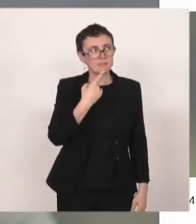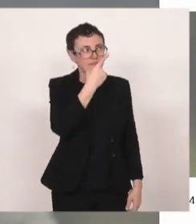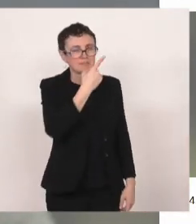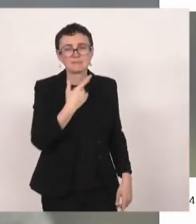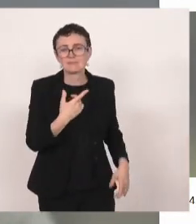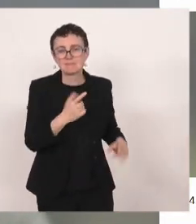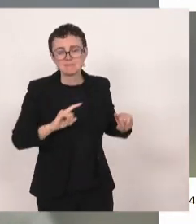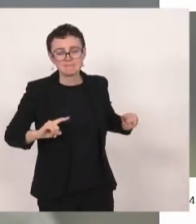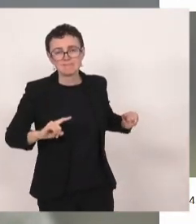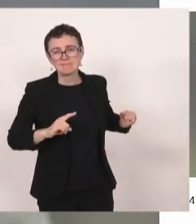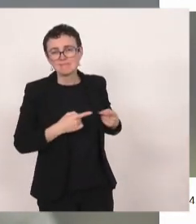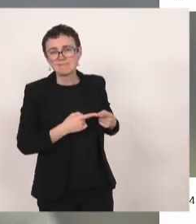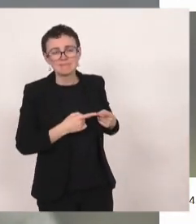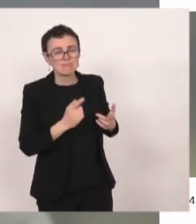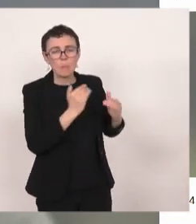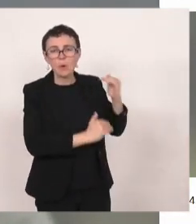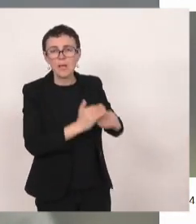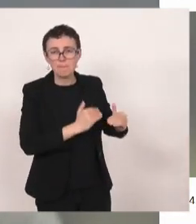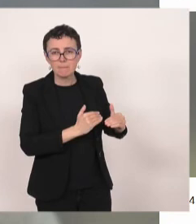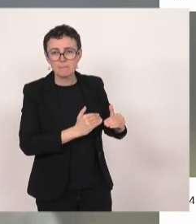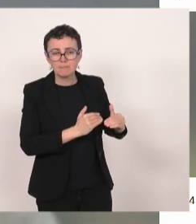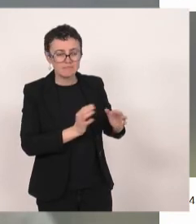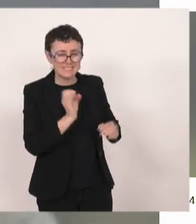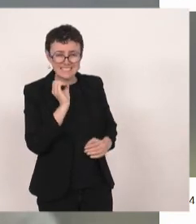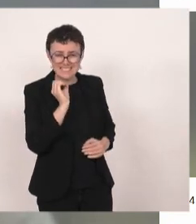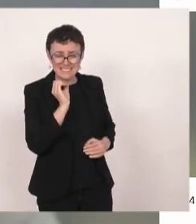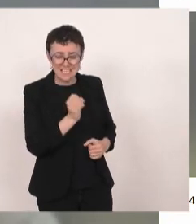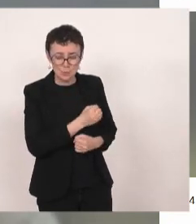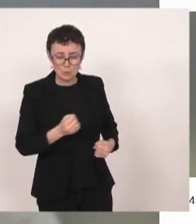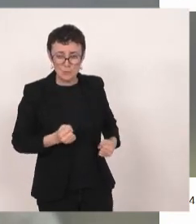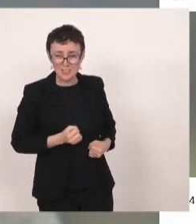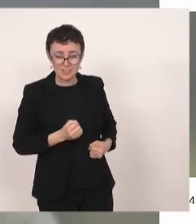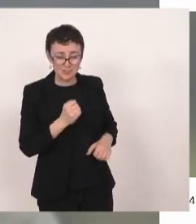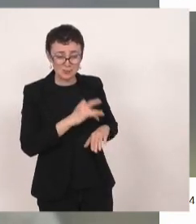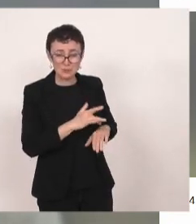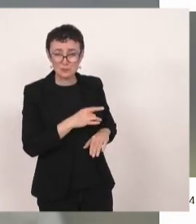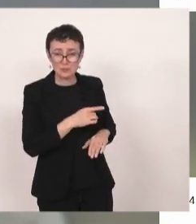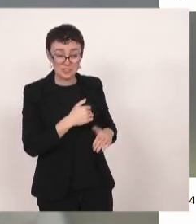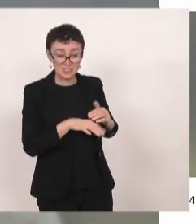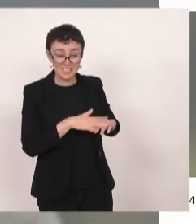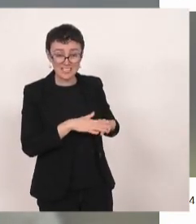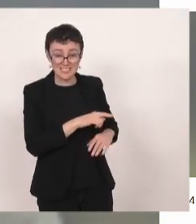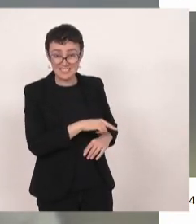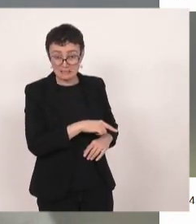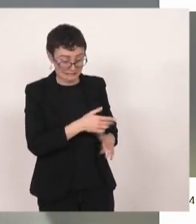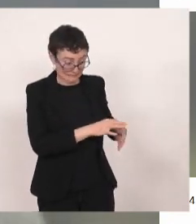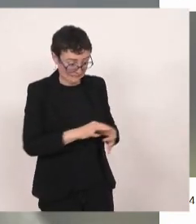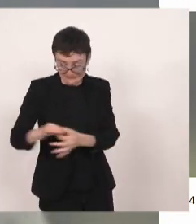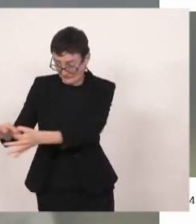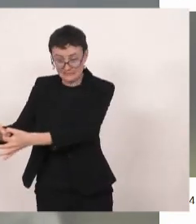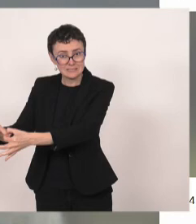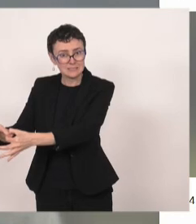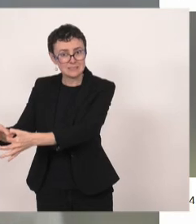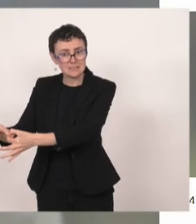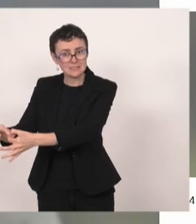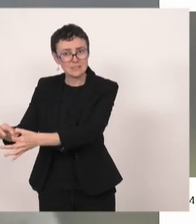longue durée qui en parle. Le groupe écologiste est convaincu du formidable levier que constitue la transition écologique